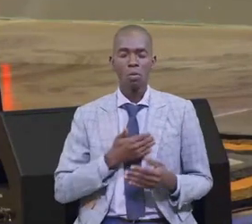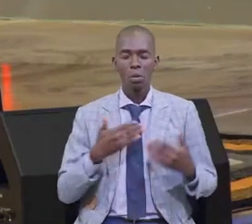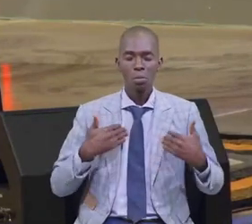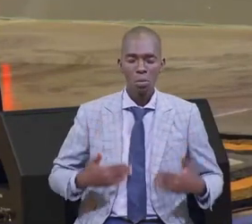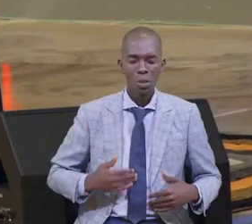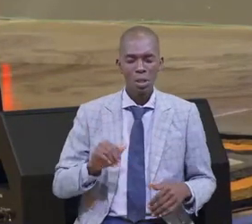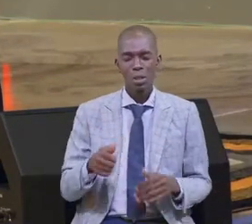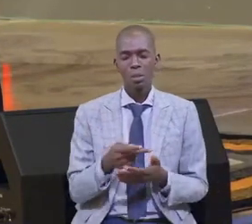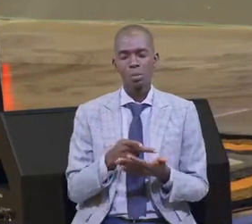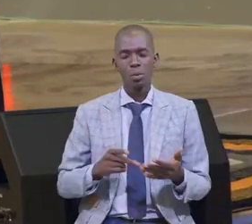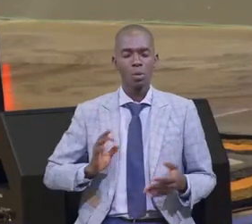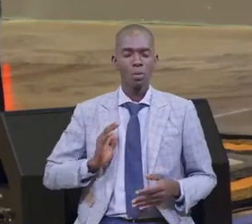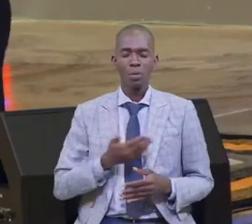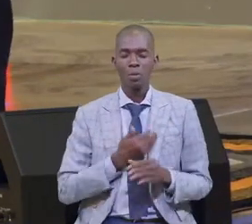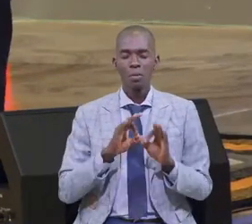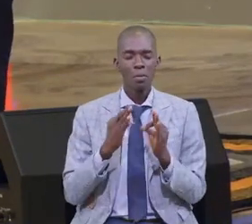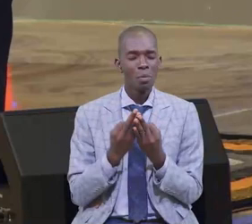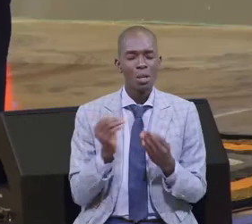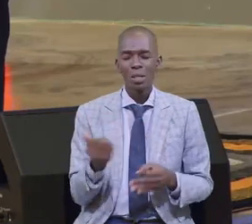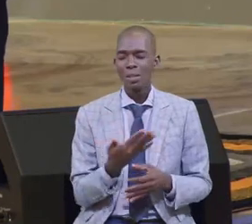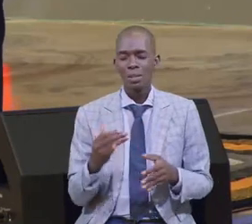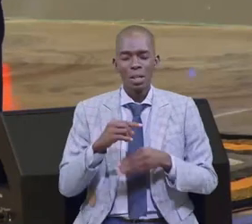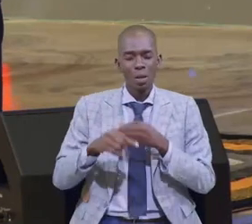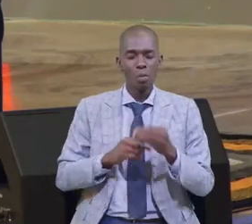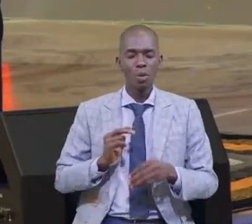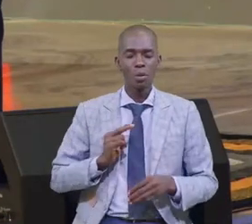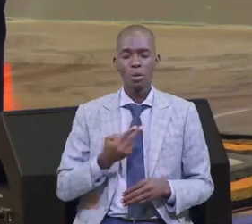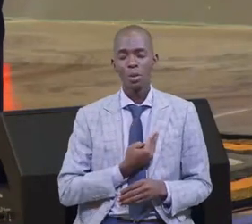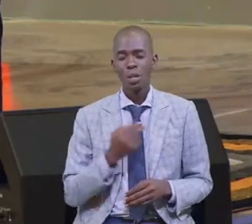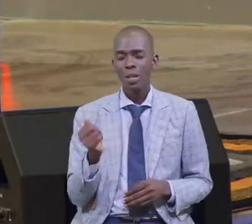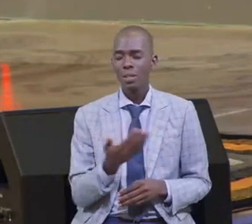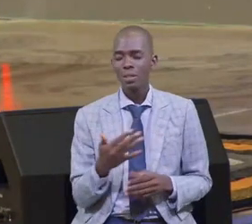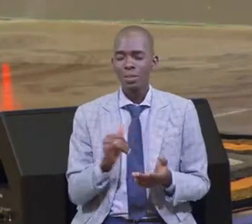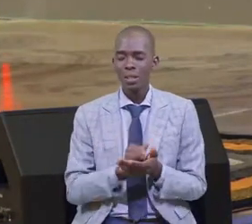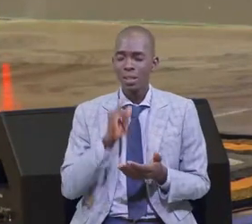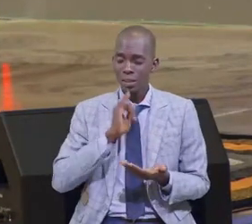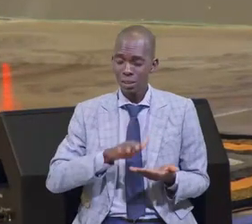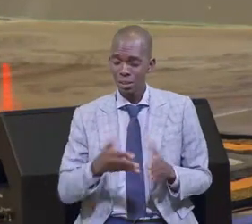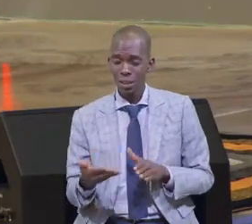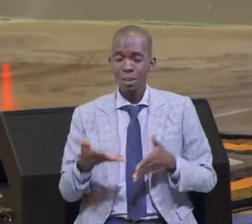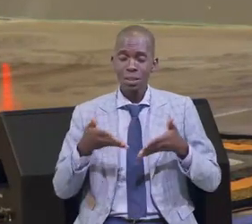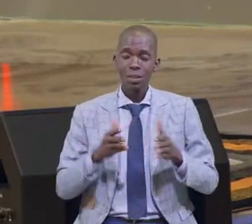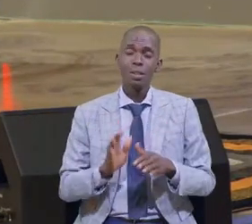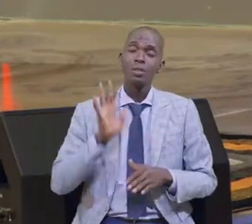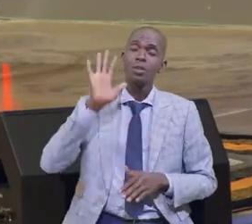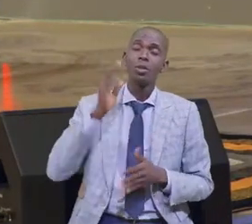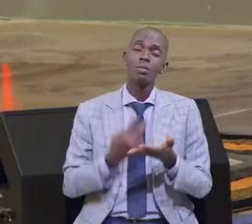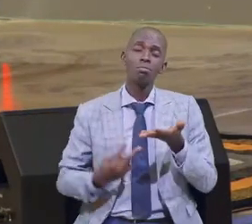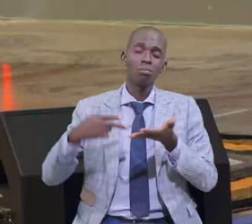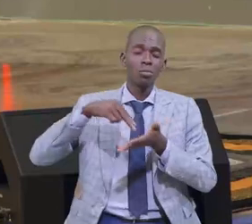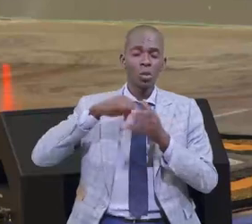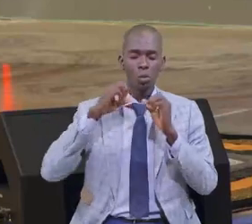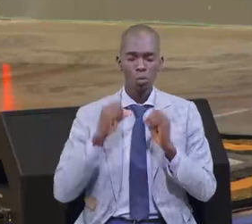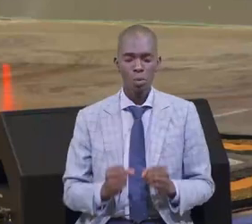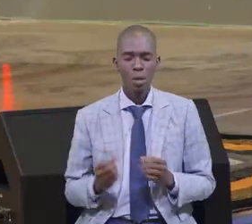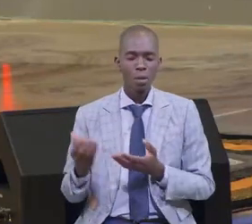corps, dans une partie de notre famille, tout ce qui nous concerne, tout ce qui est mort, que ta puissance